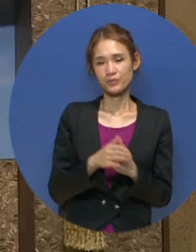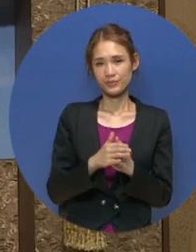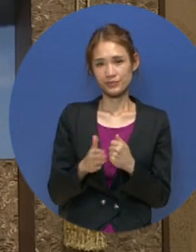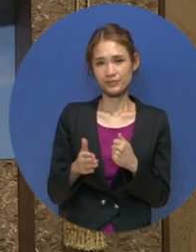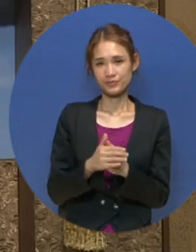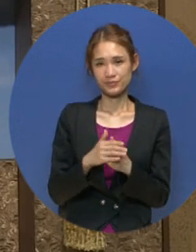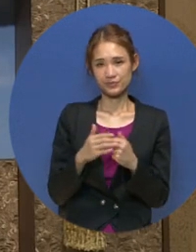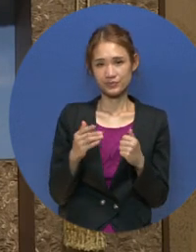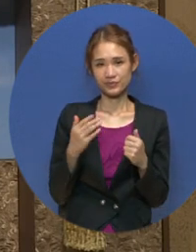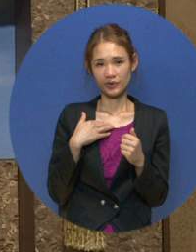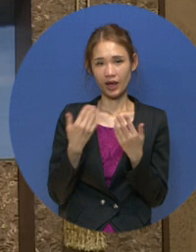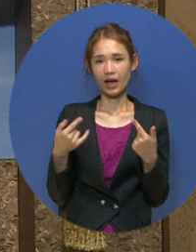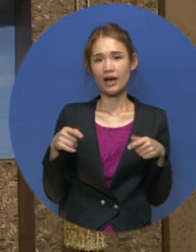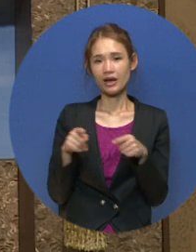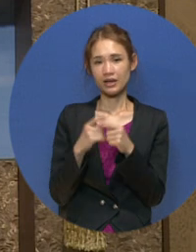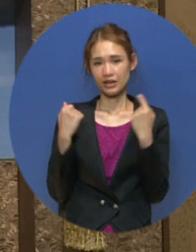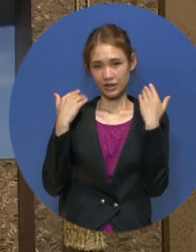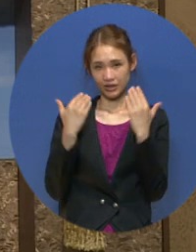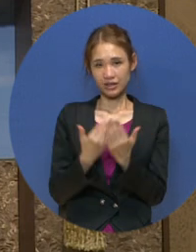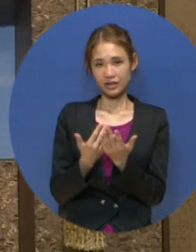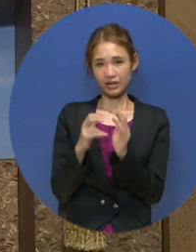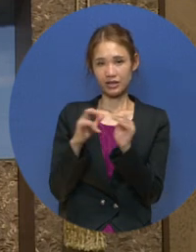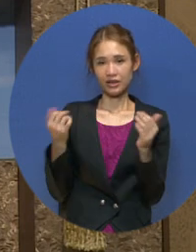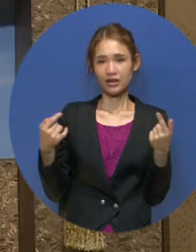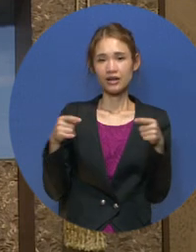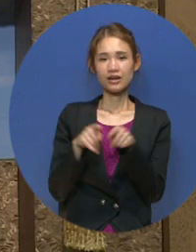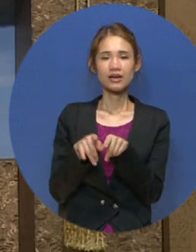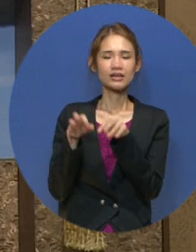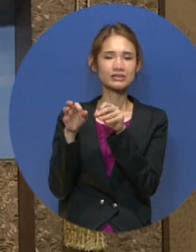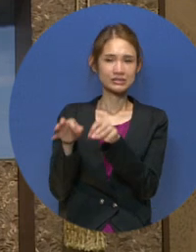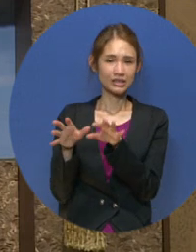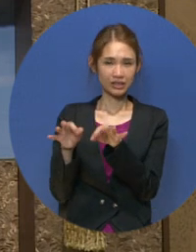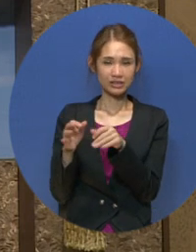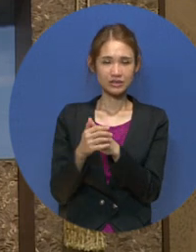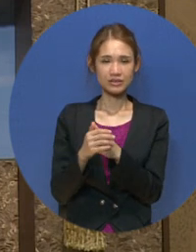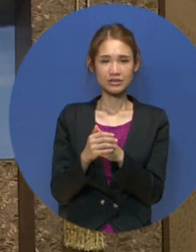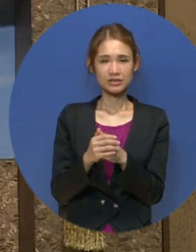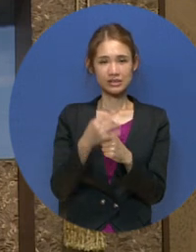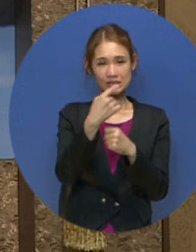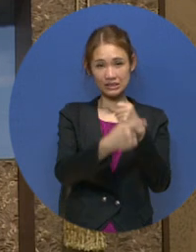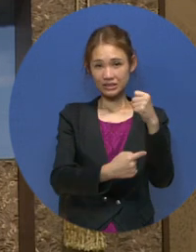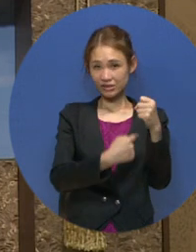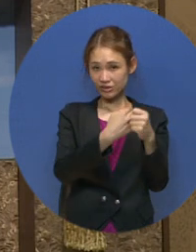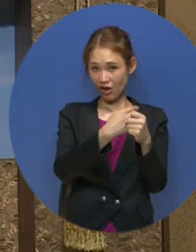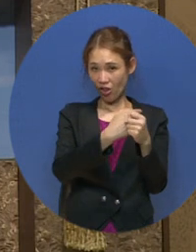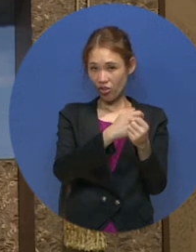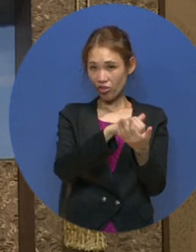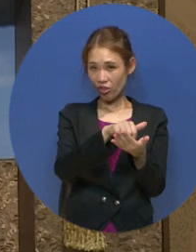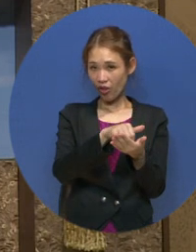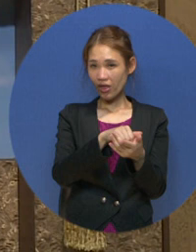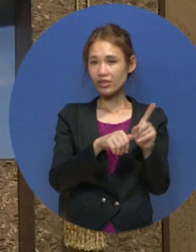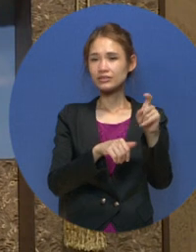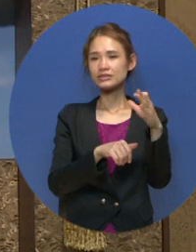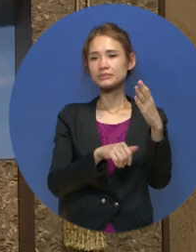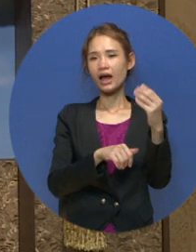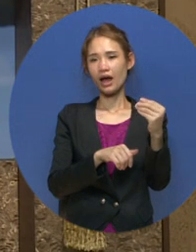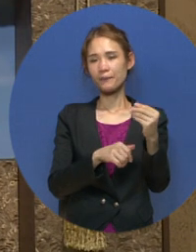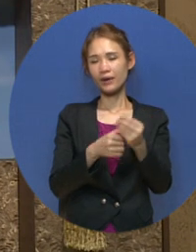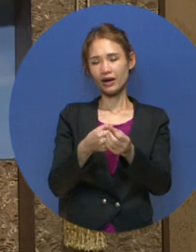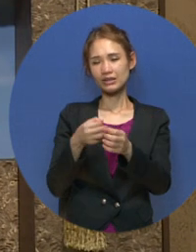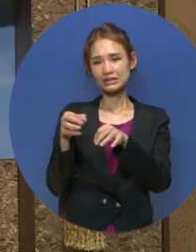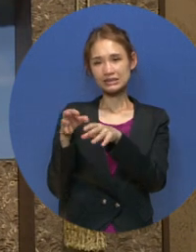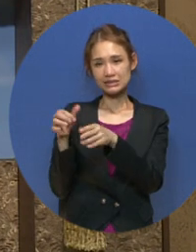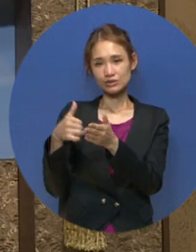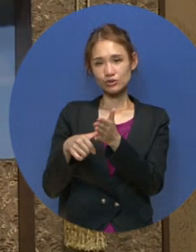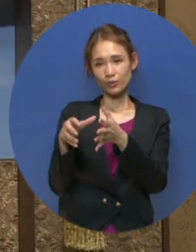우리 발달장애인분들이랑 함께 기증을 다니면서 첫 해에는 한 14만 개 정도의 기증품을 수거했습니다.